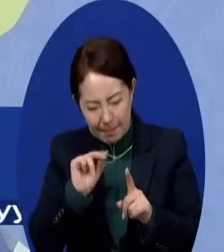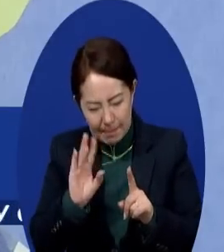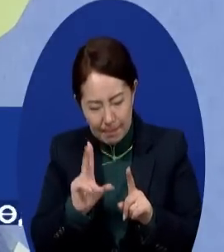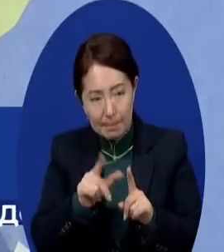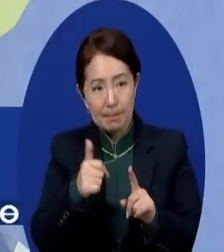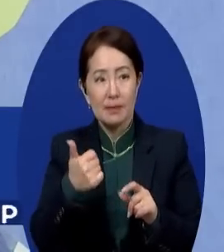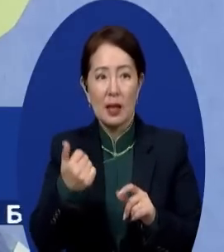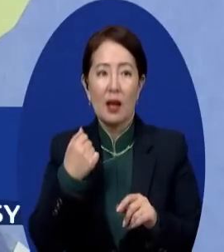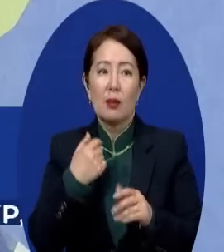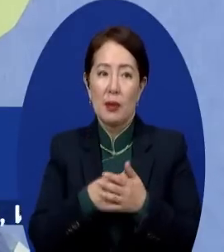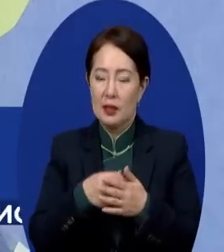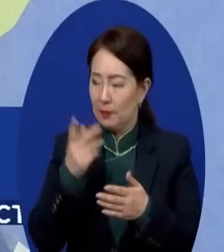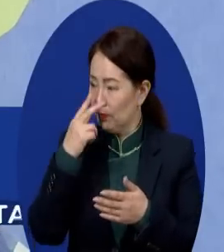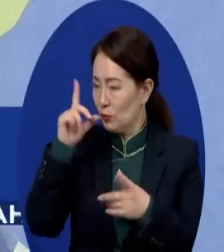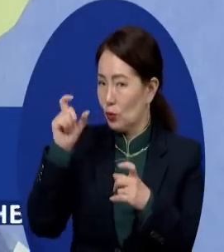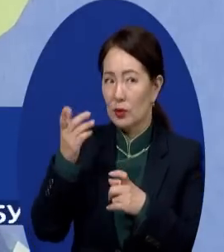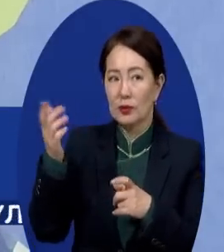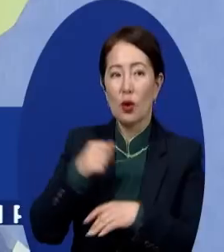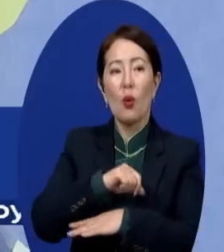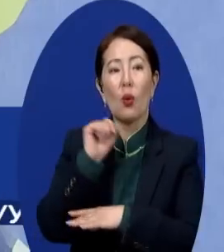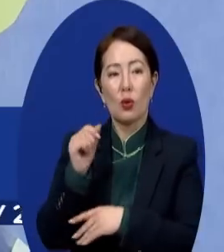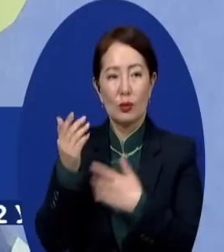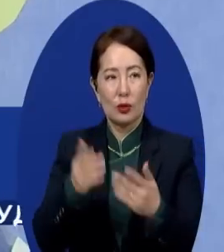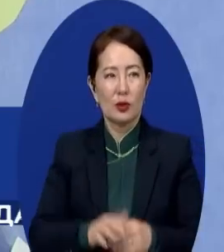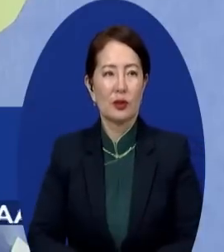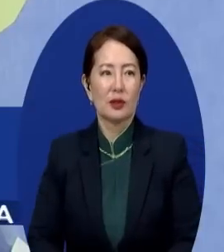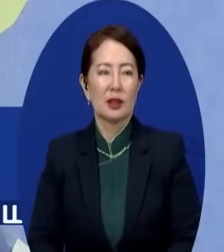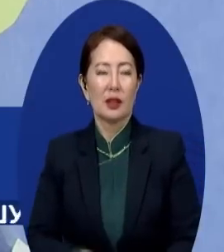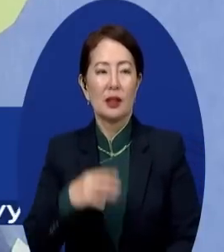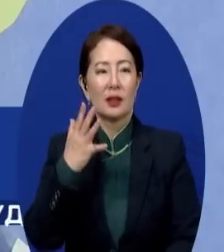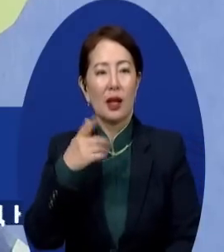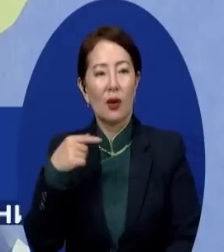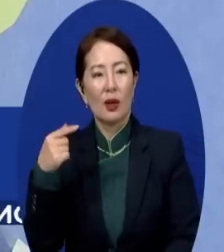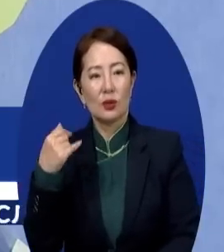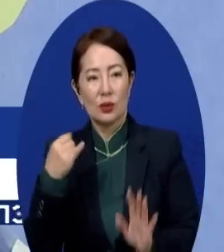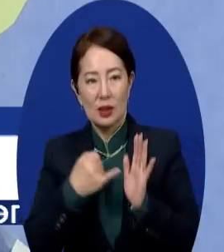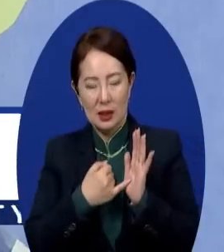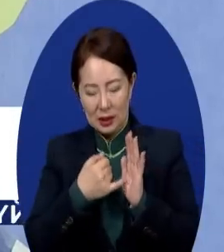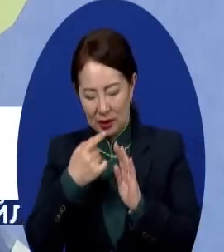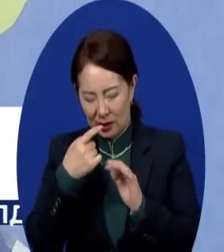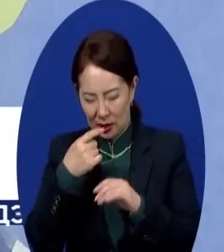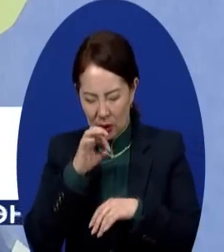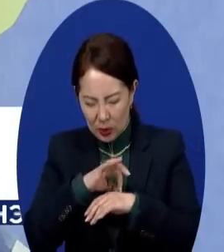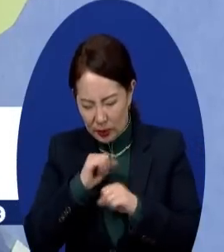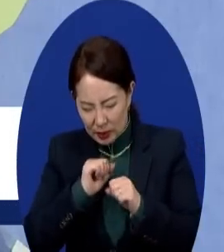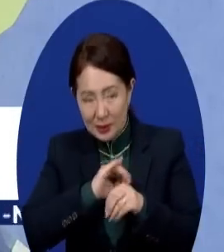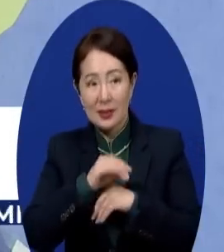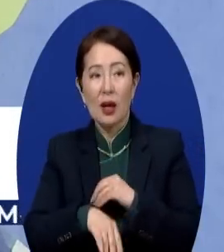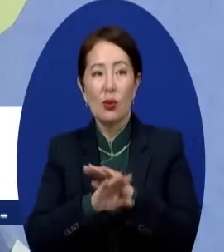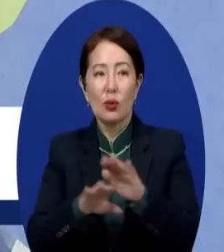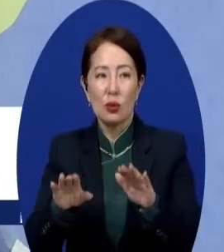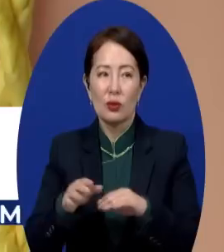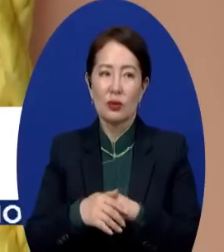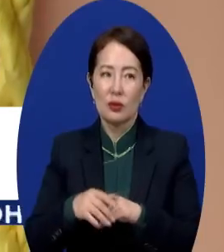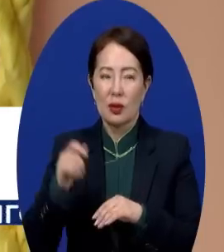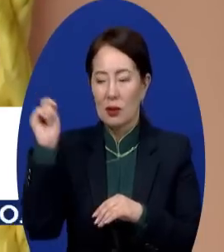Тэгээд энд чинь бид нар яадаг вэ гэхээр уран болгоод нөгөө энэ 5-6 сар хүнд имчилгээ даваа тулсан хүүхдүүдтэй юм хоох